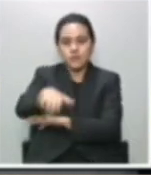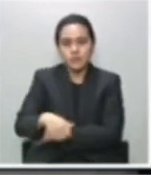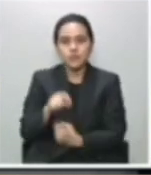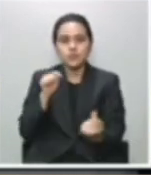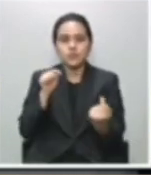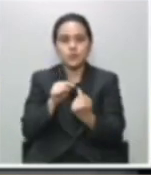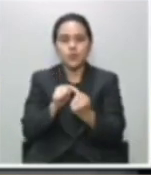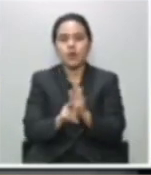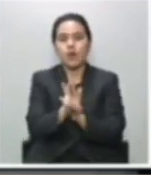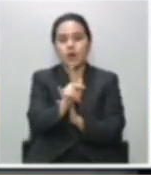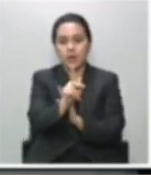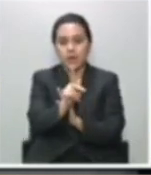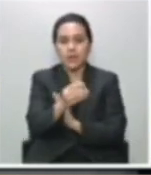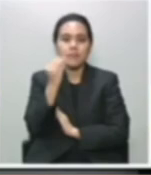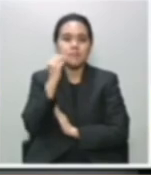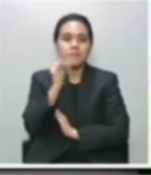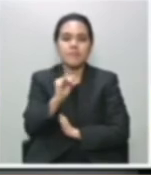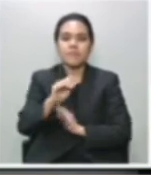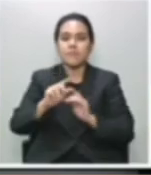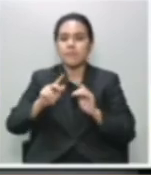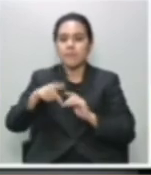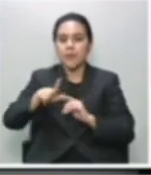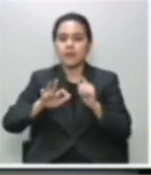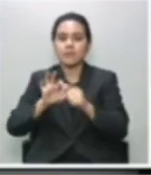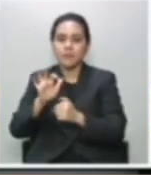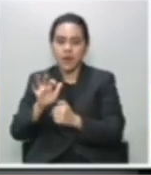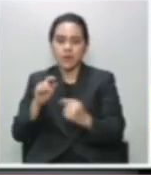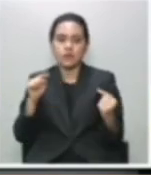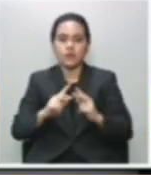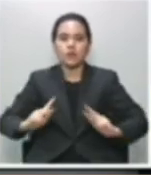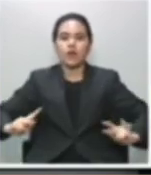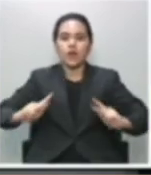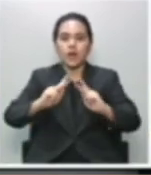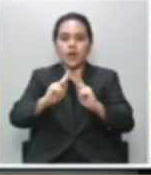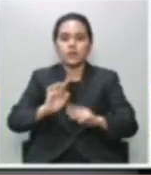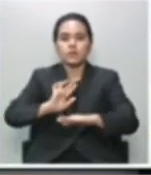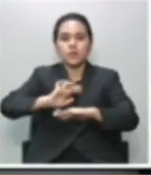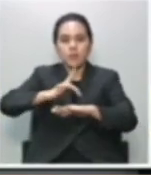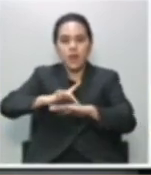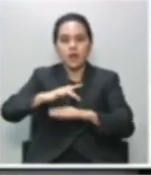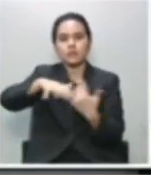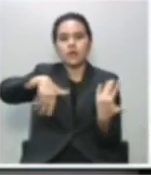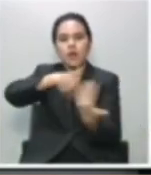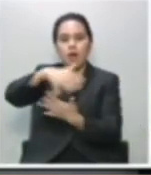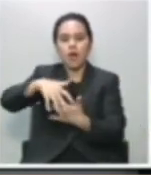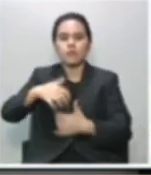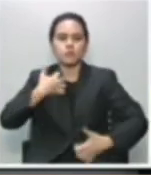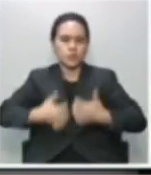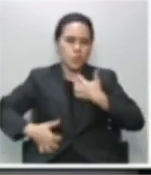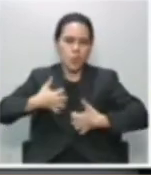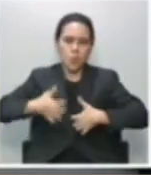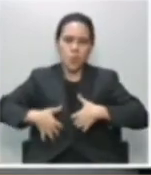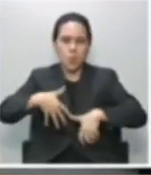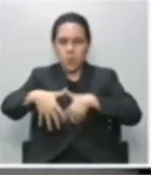ไผ่จังหวัดขอนแก่นของกระทรวงทรัพยากรธรรมชาติและสิ่งแวดล้อมชาวบ้านเดือดร้อนมากกราบขอบพระคุณครับท่านประธานครับ ครับขอบคุณ